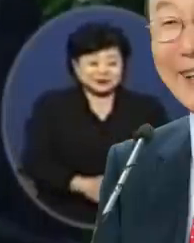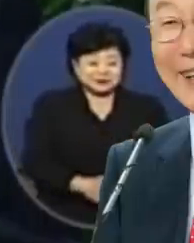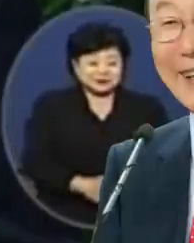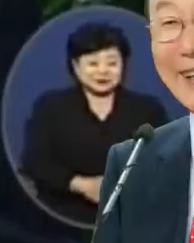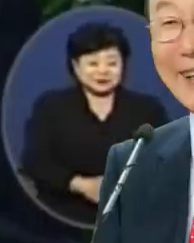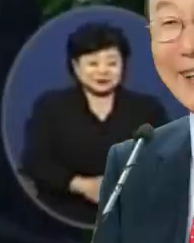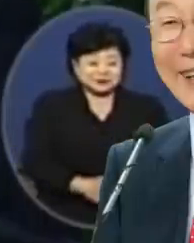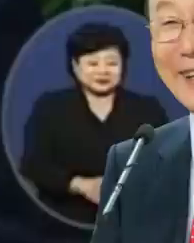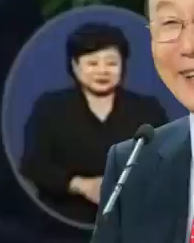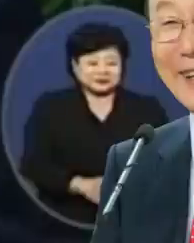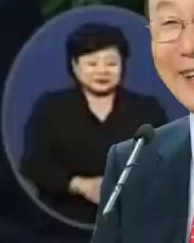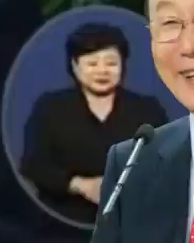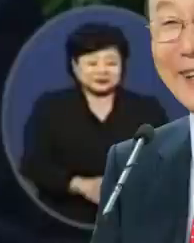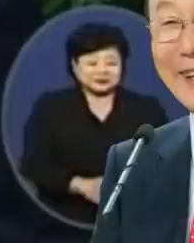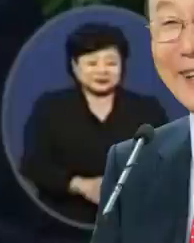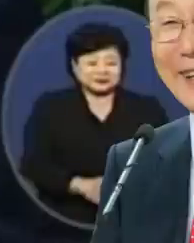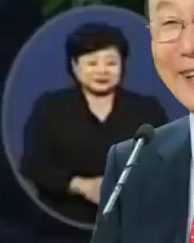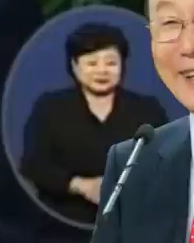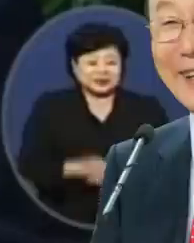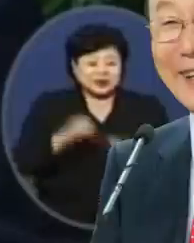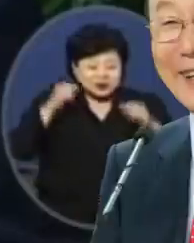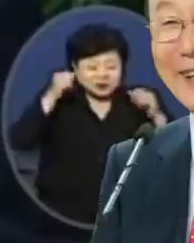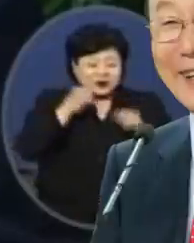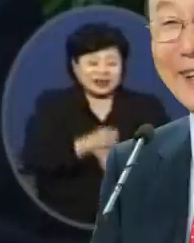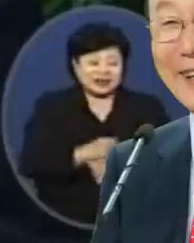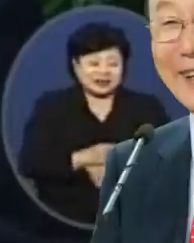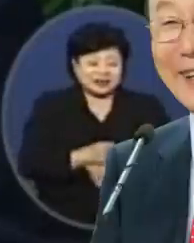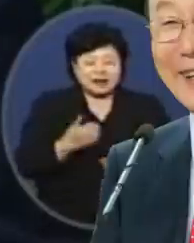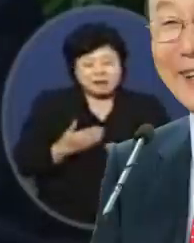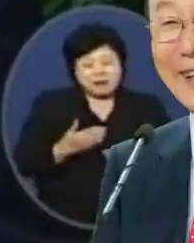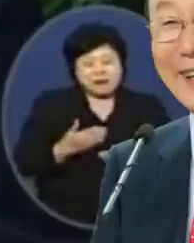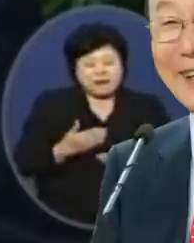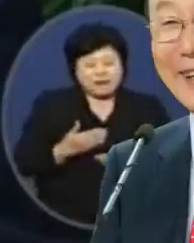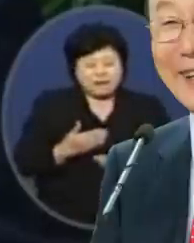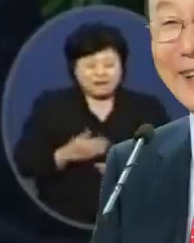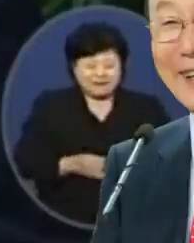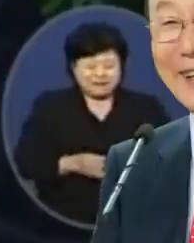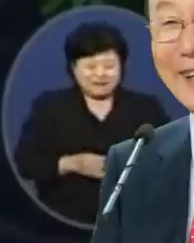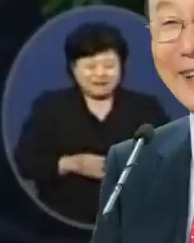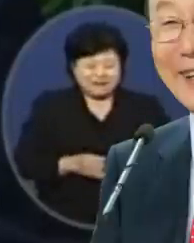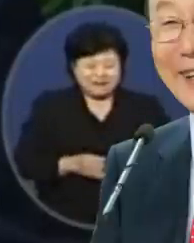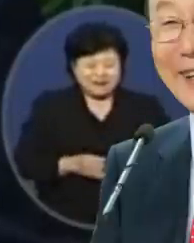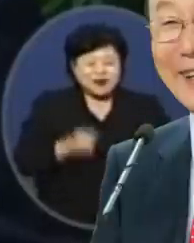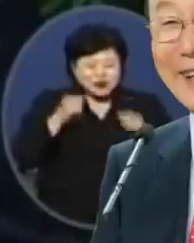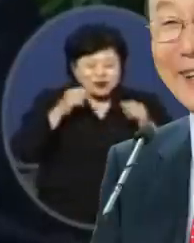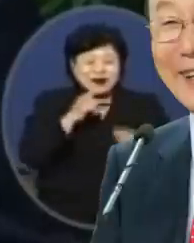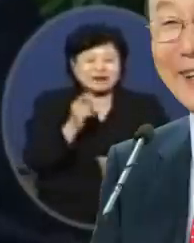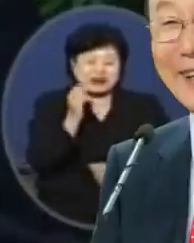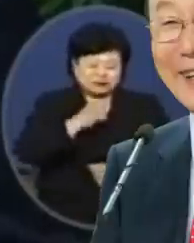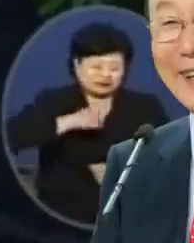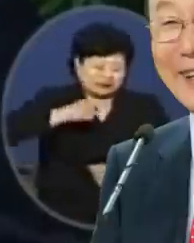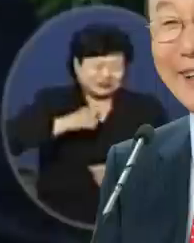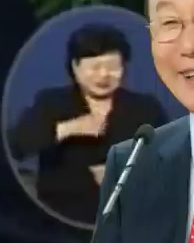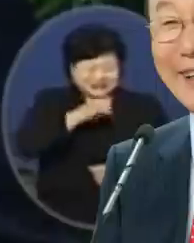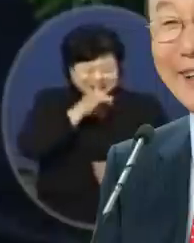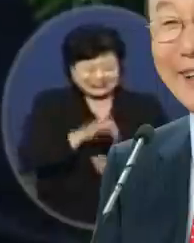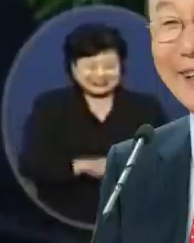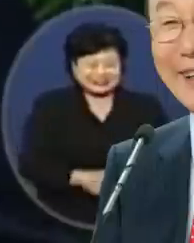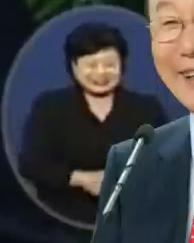그럼 내가 운동을 시킨 대로 안 합니다. 왜냐면 이 바쁜 세월에 언제 운동하고 있을까